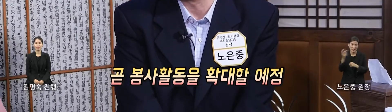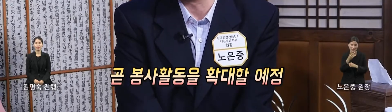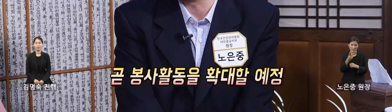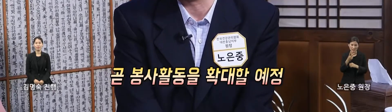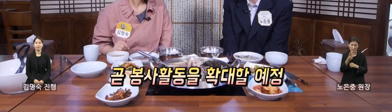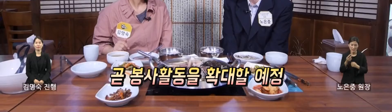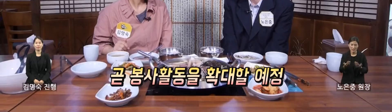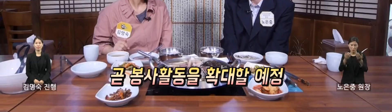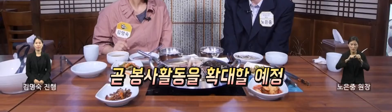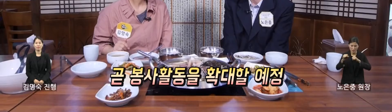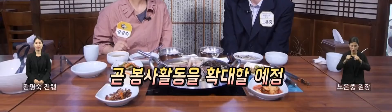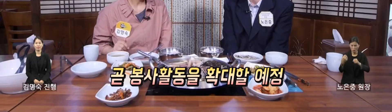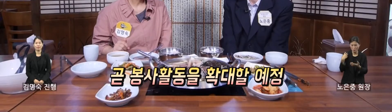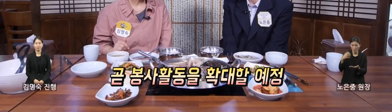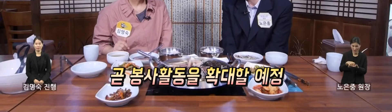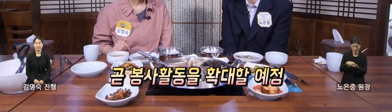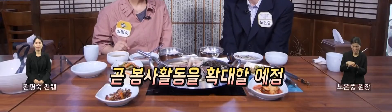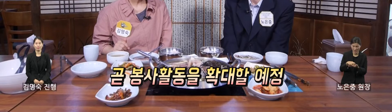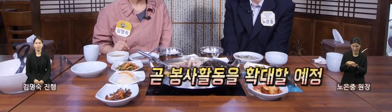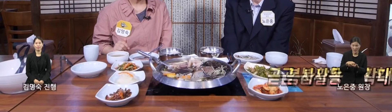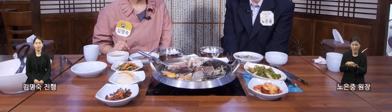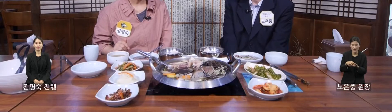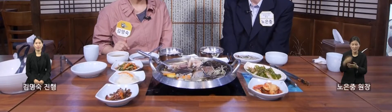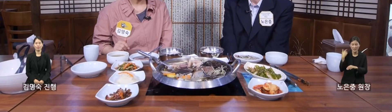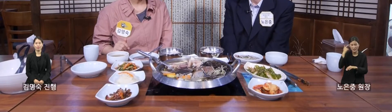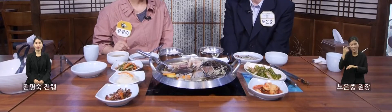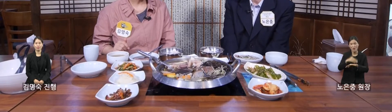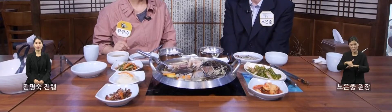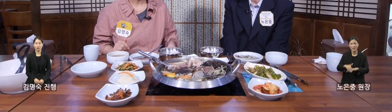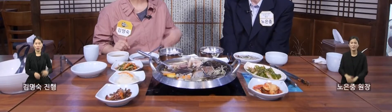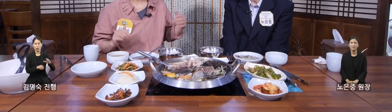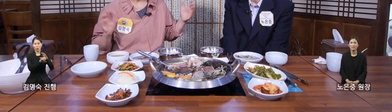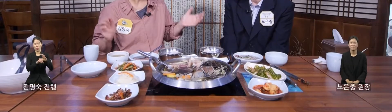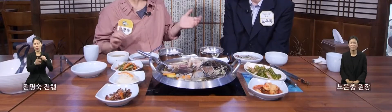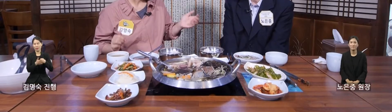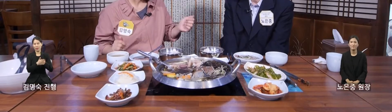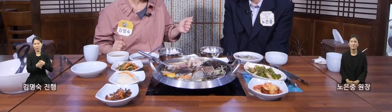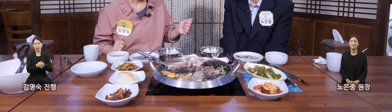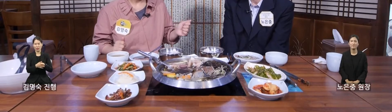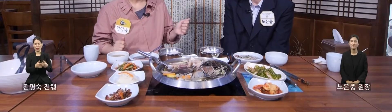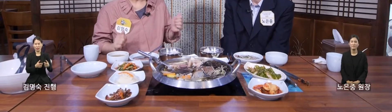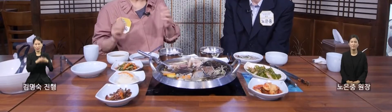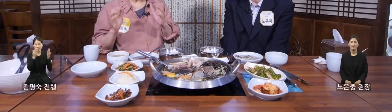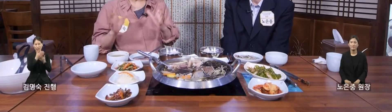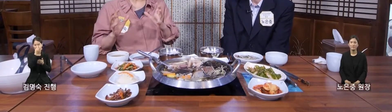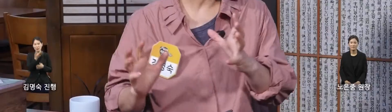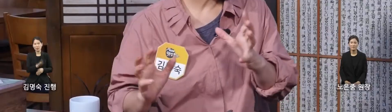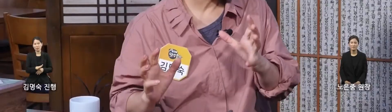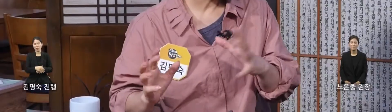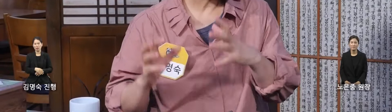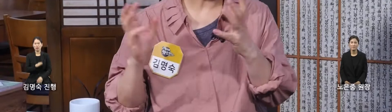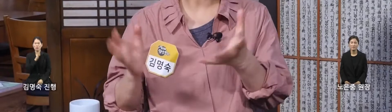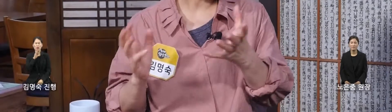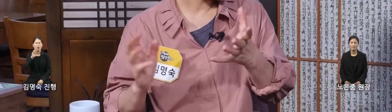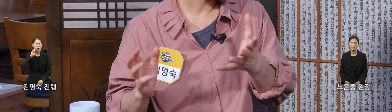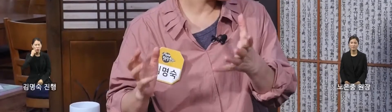이런 부분들은 더 확대해 나갈 그런 계획을 갖고 있고요. 그러니까 가장 이 코로나 때문에 물론 다 힘드신데 정말 어려운